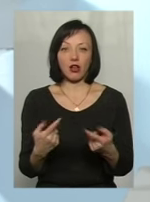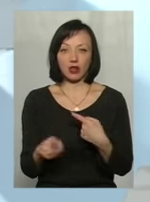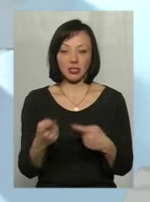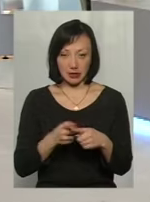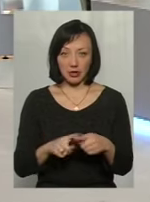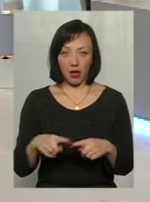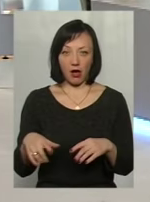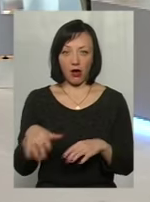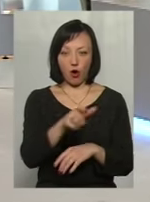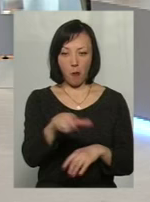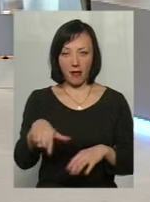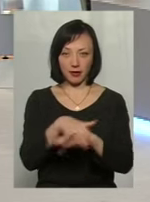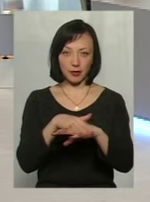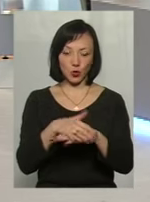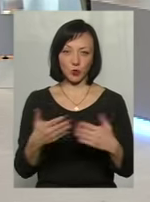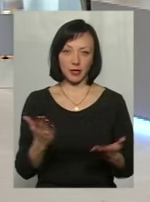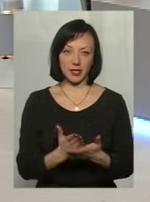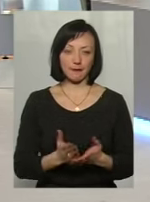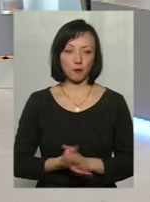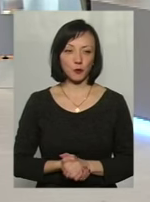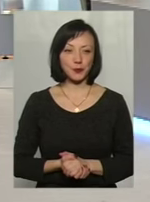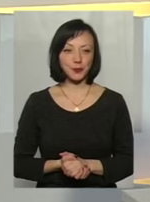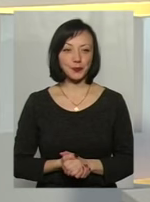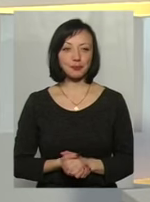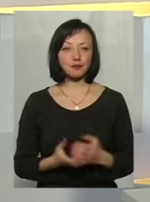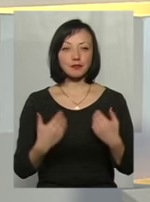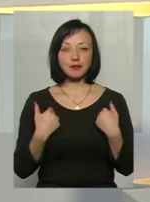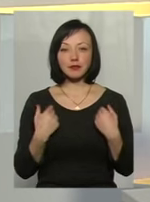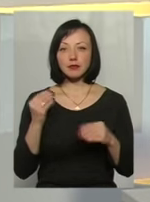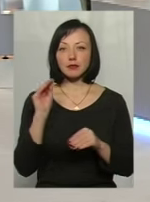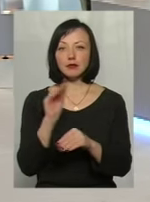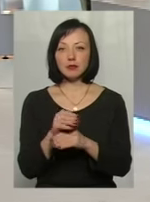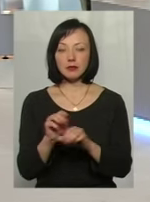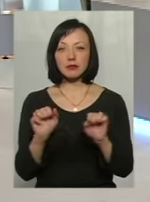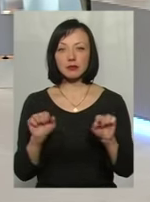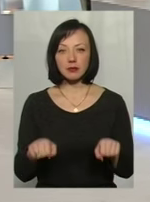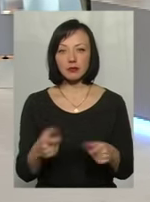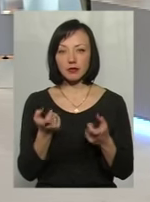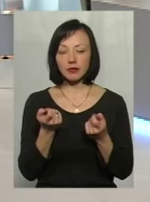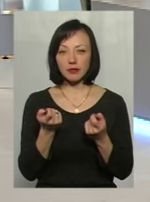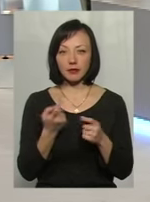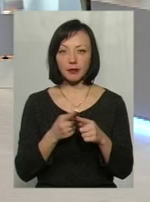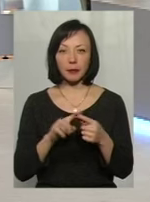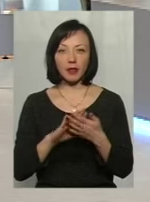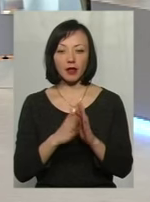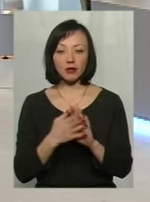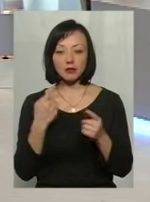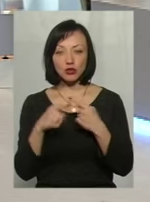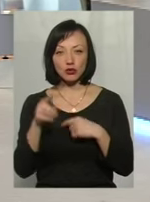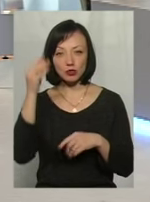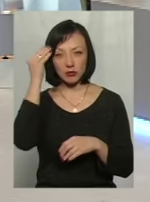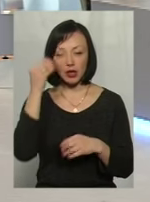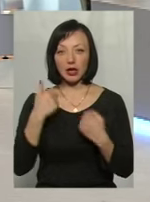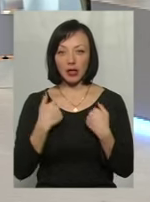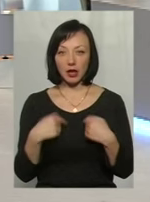є громадянське суспільство. Можна я добавлю? Ви знаєте, що тут я трішки на цю позицію подивився з іншої сторони. Я